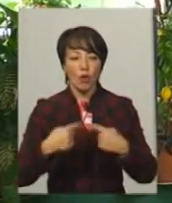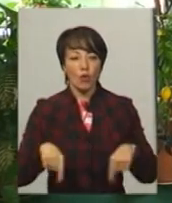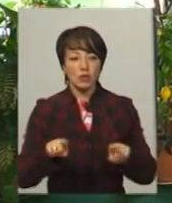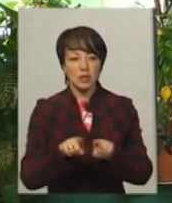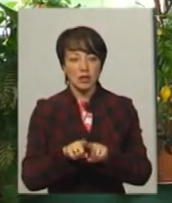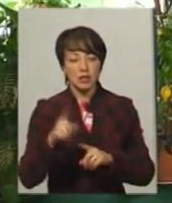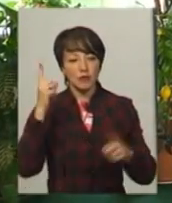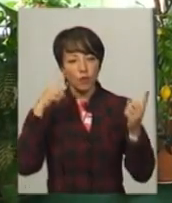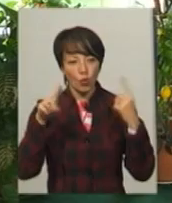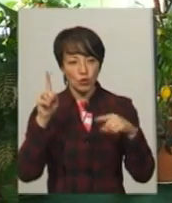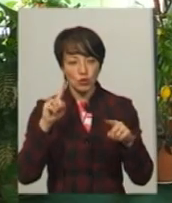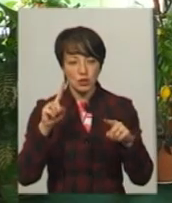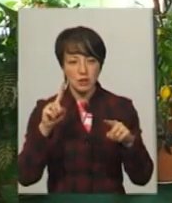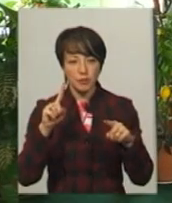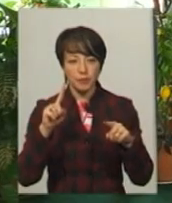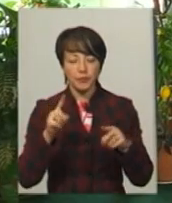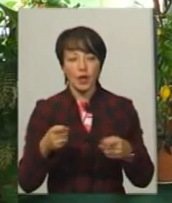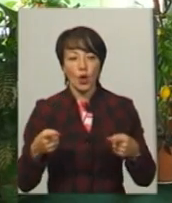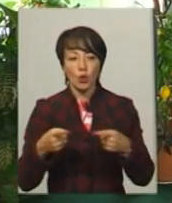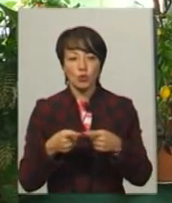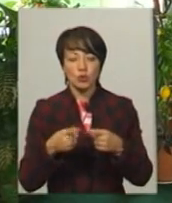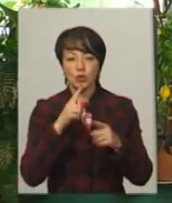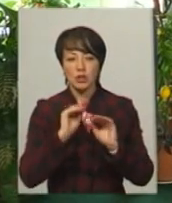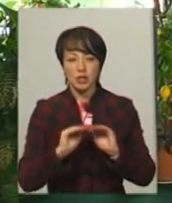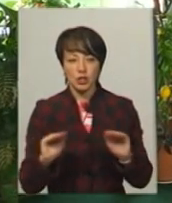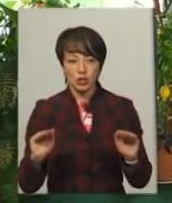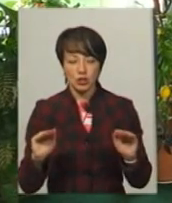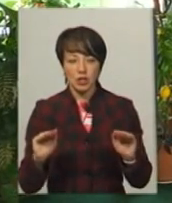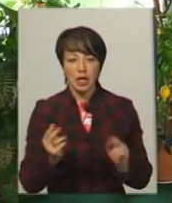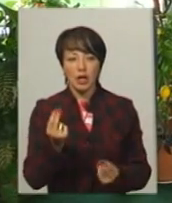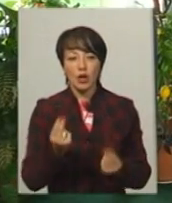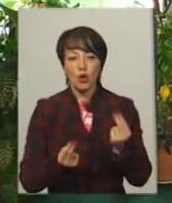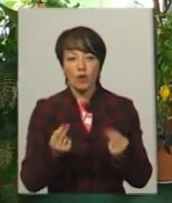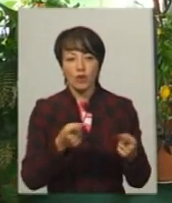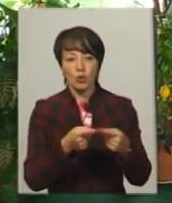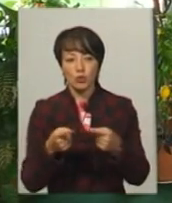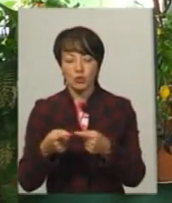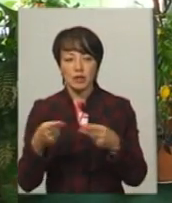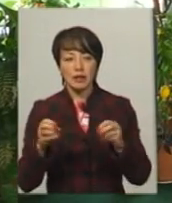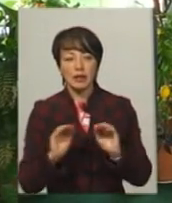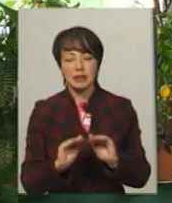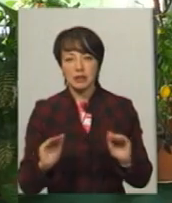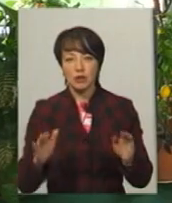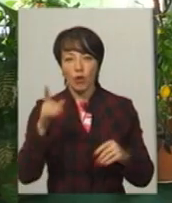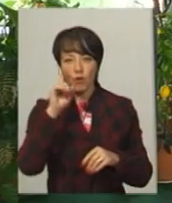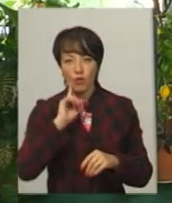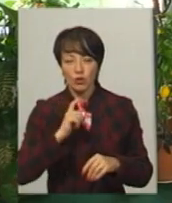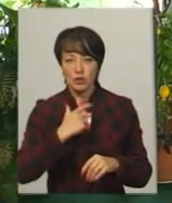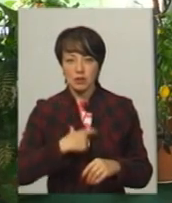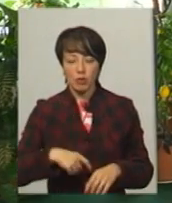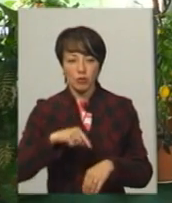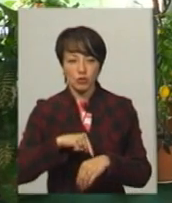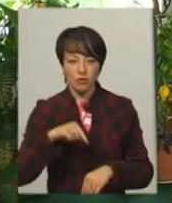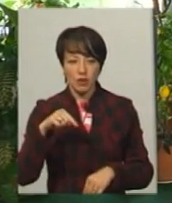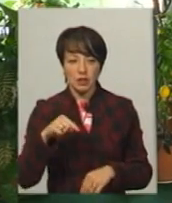осередок творчості. Куточок тиші, ігрові куточки, де діти будуть комфортно себе